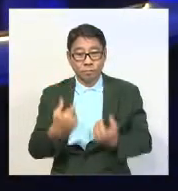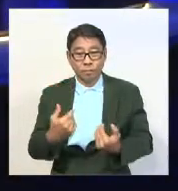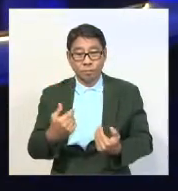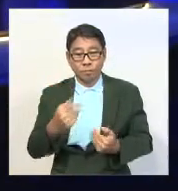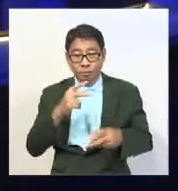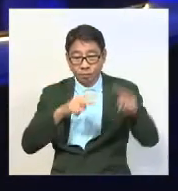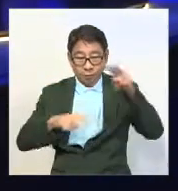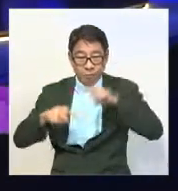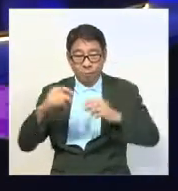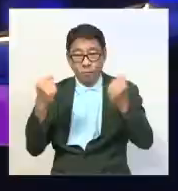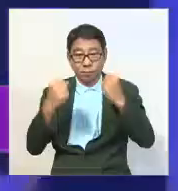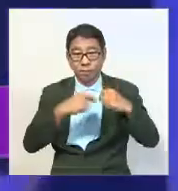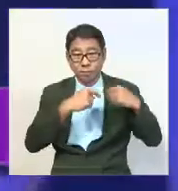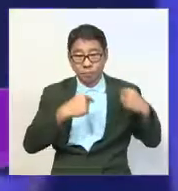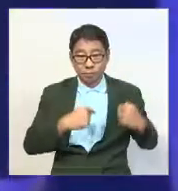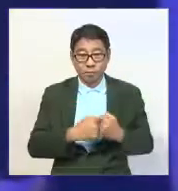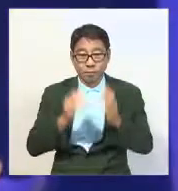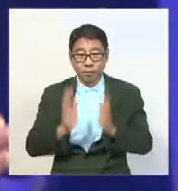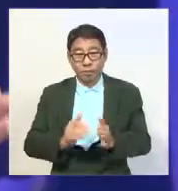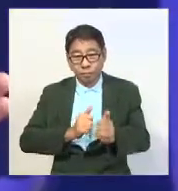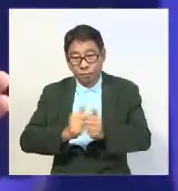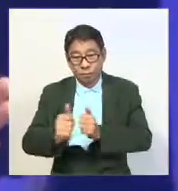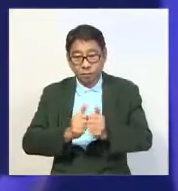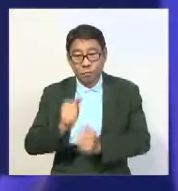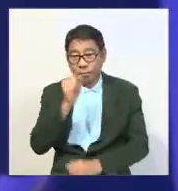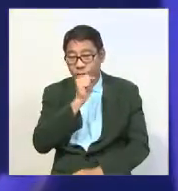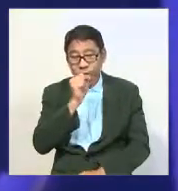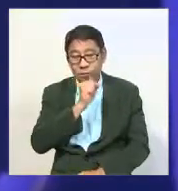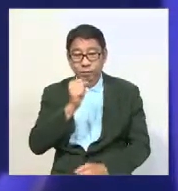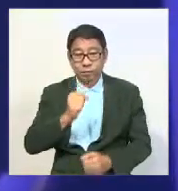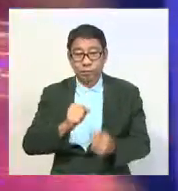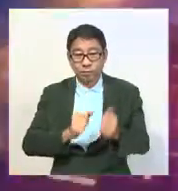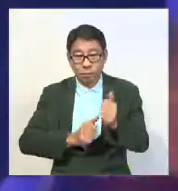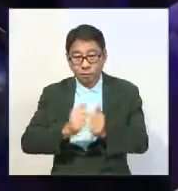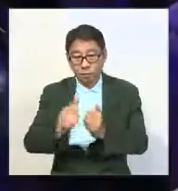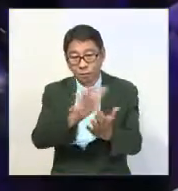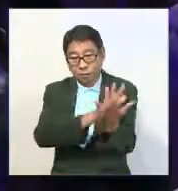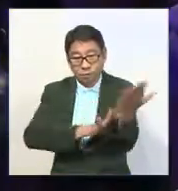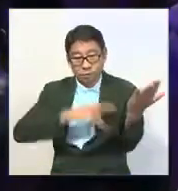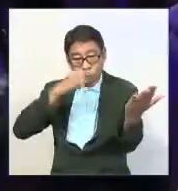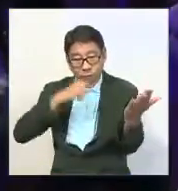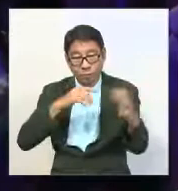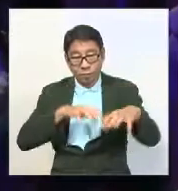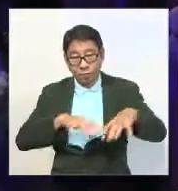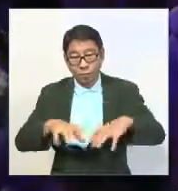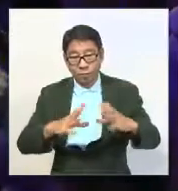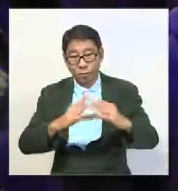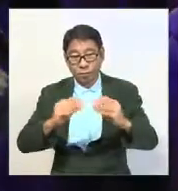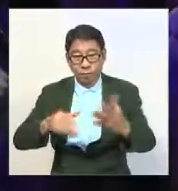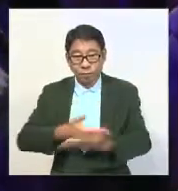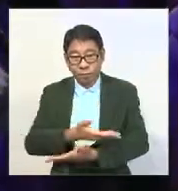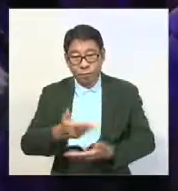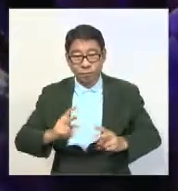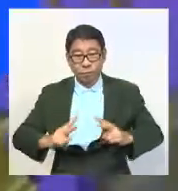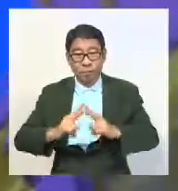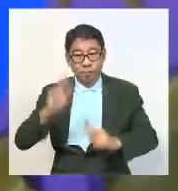ธ์ร่วมรับชมแล้วก็ให้กำลังใจบรรดาผู้เข้าประกวดร้องเพลงลูกทุ่งชิงแชมป์ประเทศไทยที่จัดขึ้นภายในหอประชุมกรมประชา